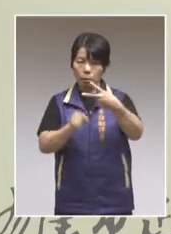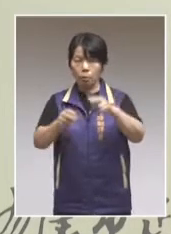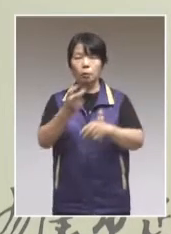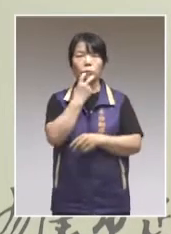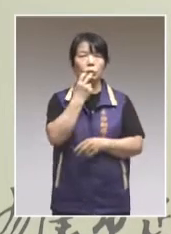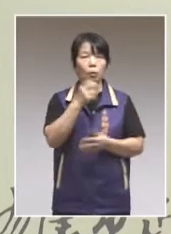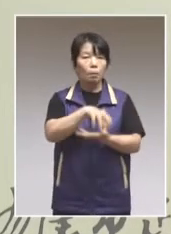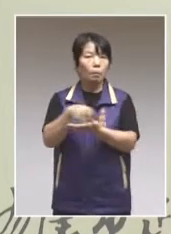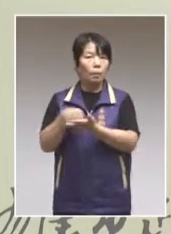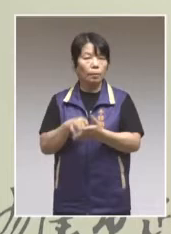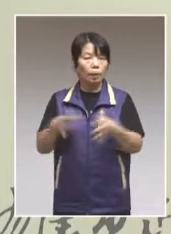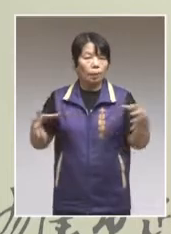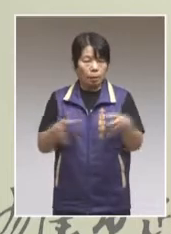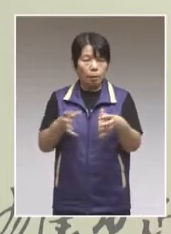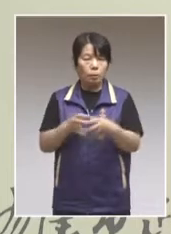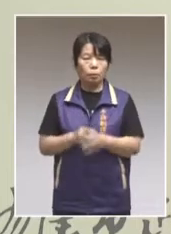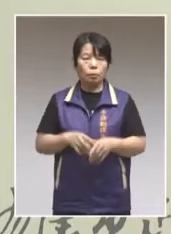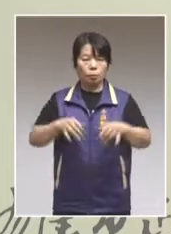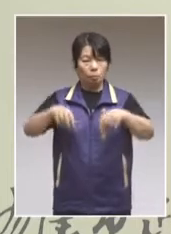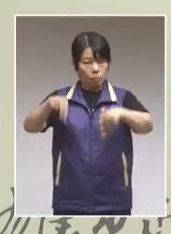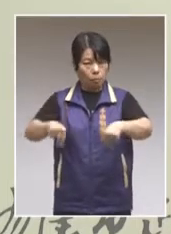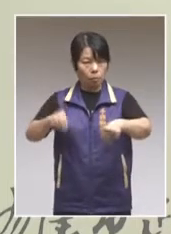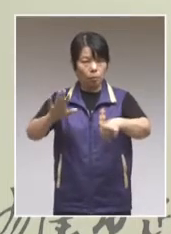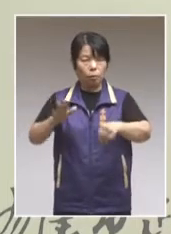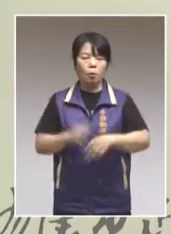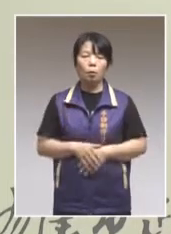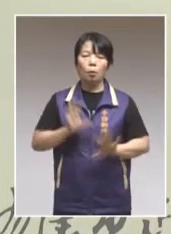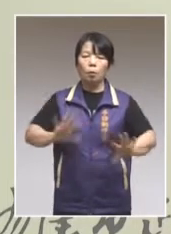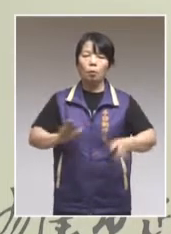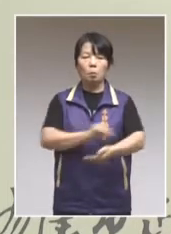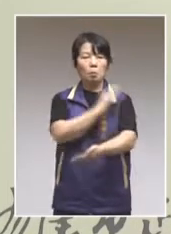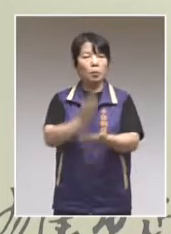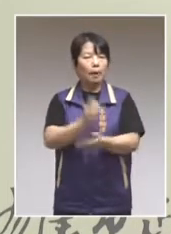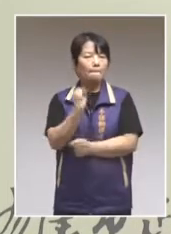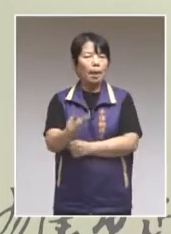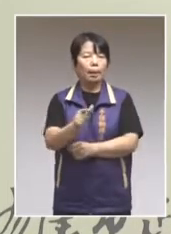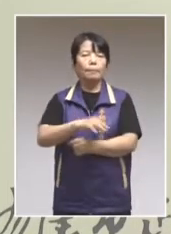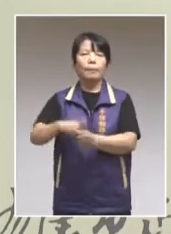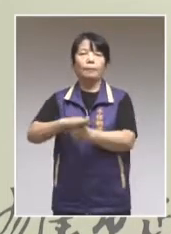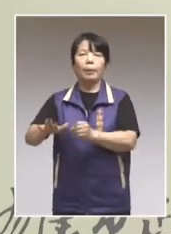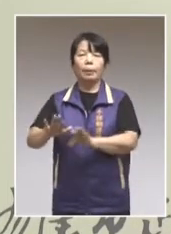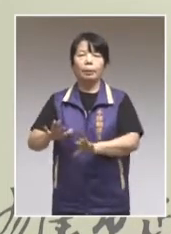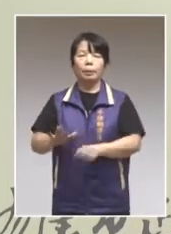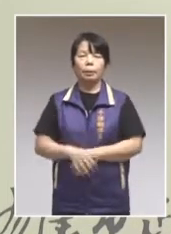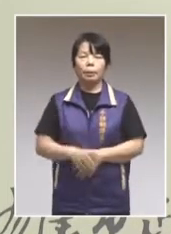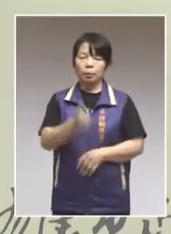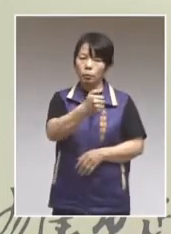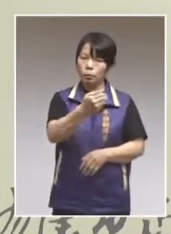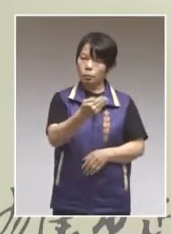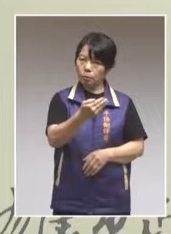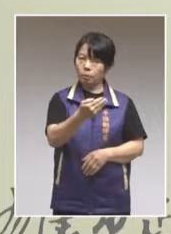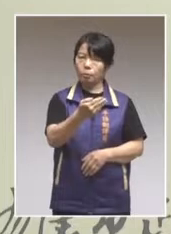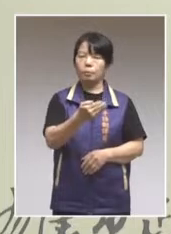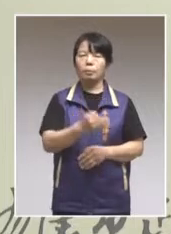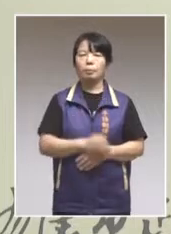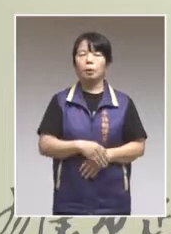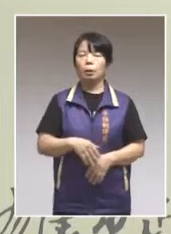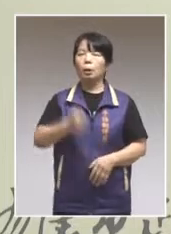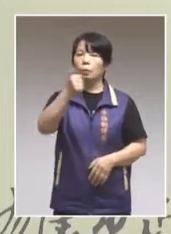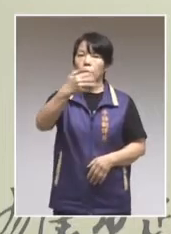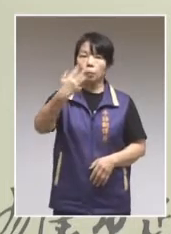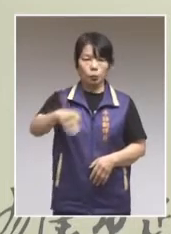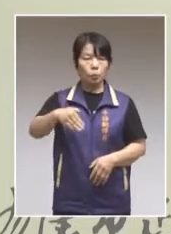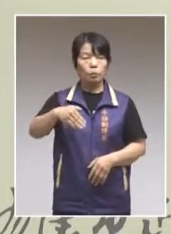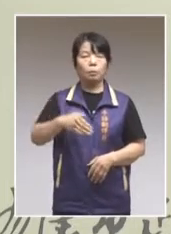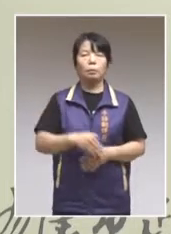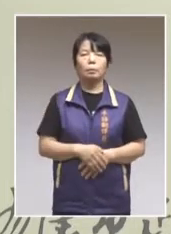办理的共同供应契约，那我们下的量也够，所以我们当时取的价格是59块。好，